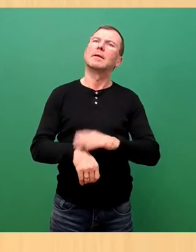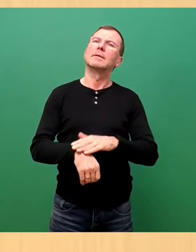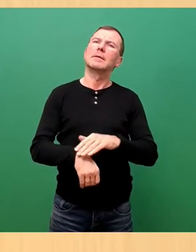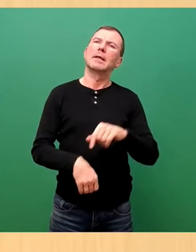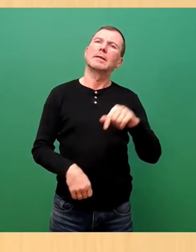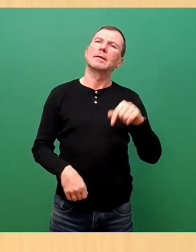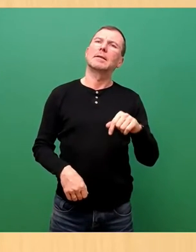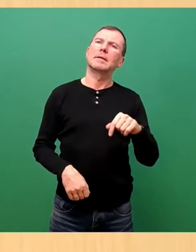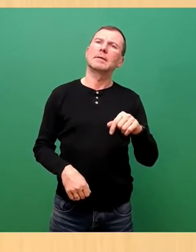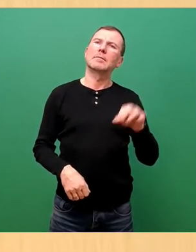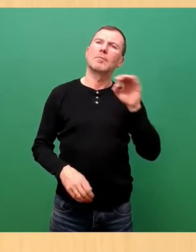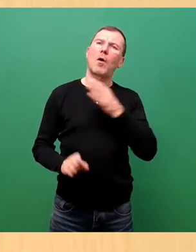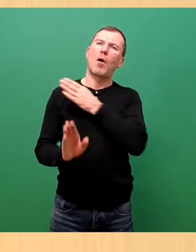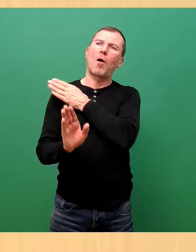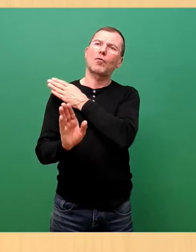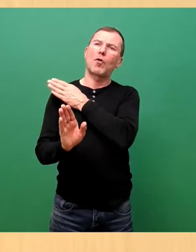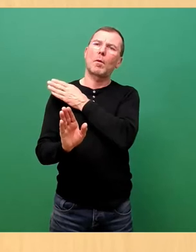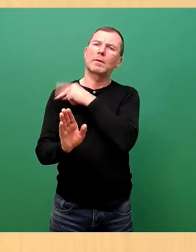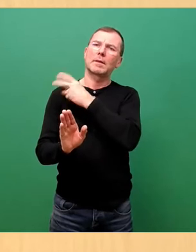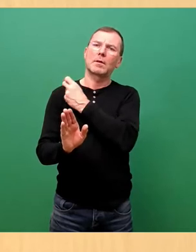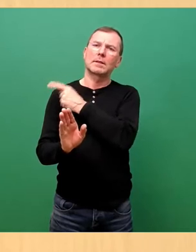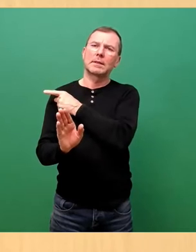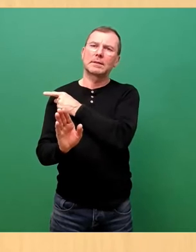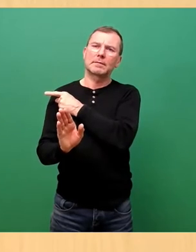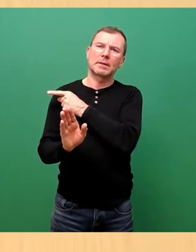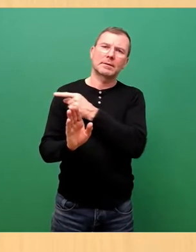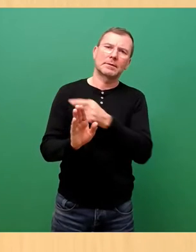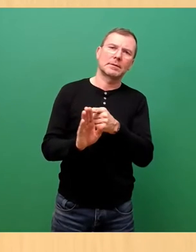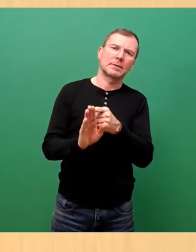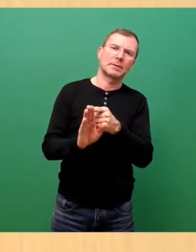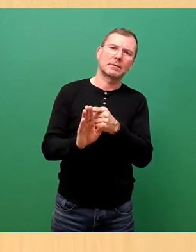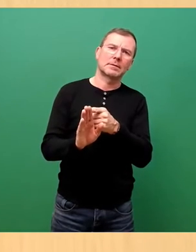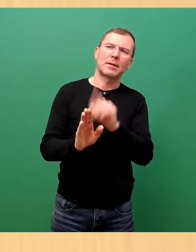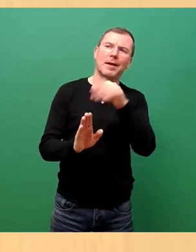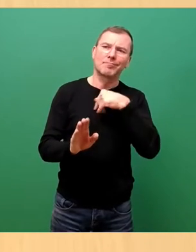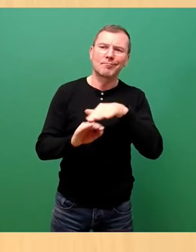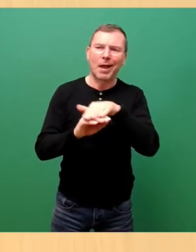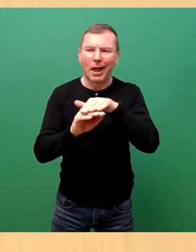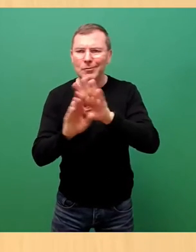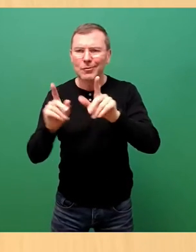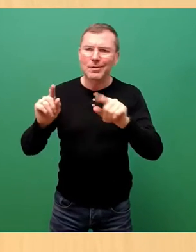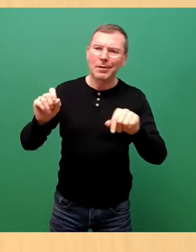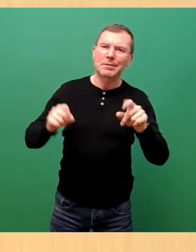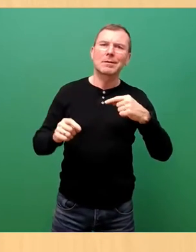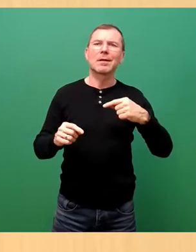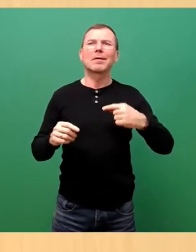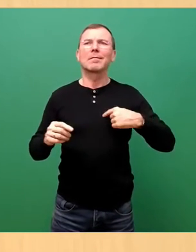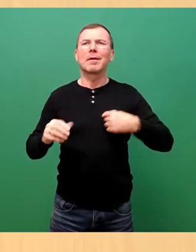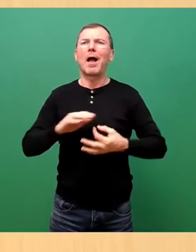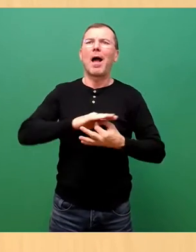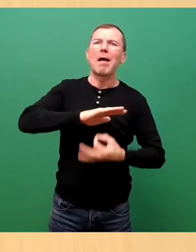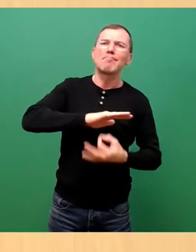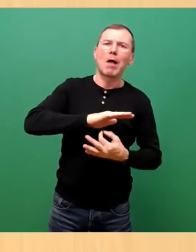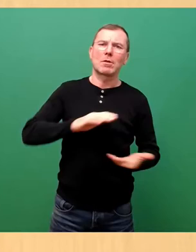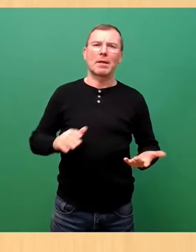seit Oktober 2020 hätte mal entschuldigen können dafür, dass man uns als Marionetten, als Tiefpunkt